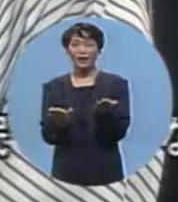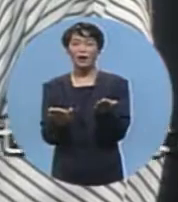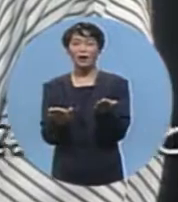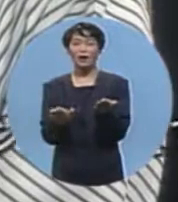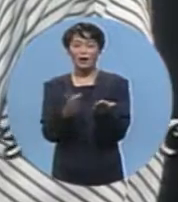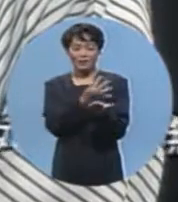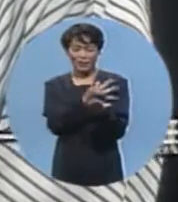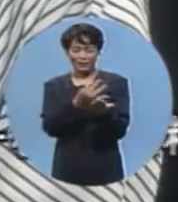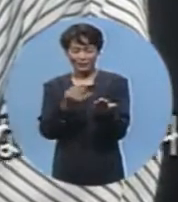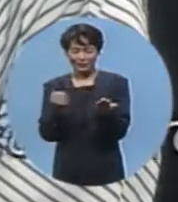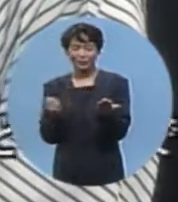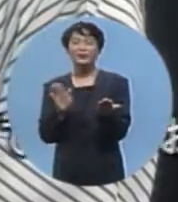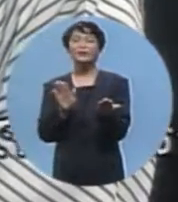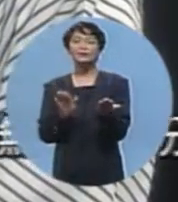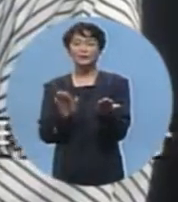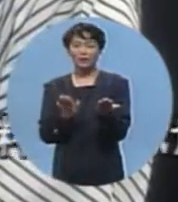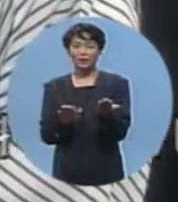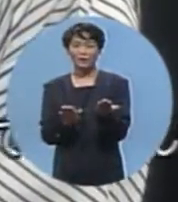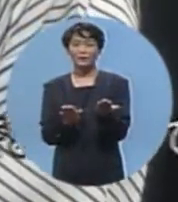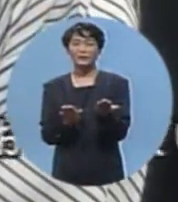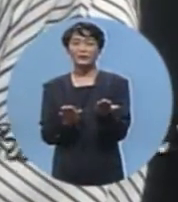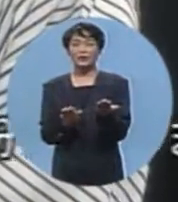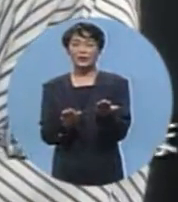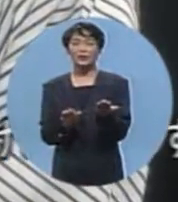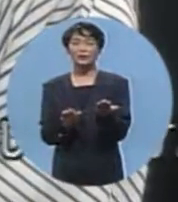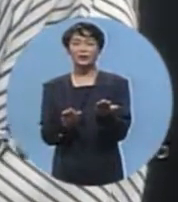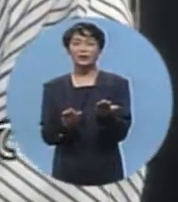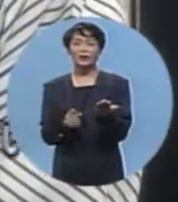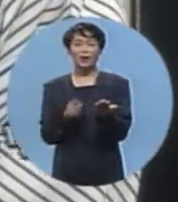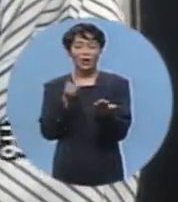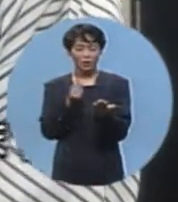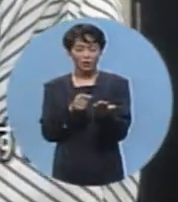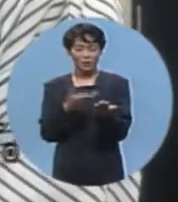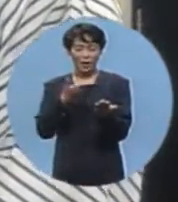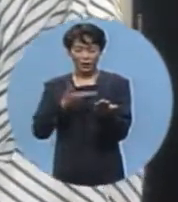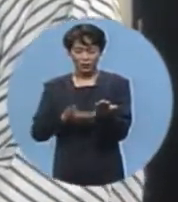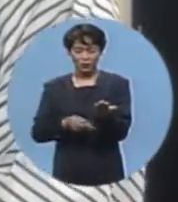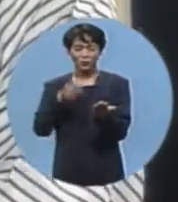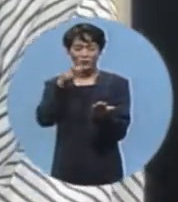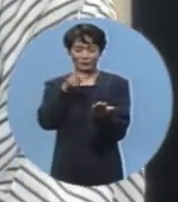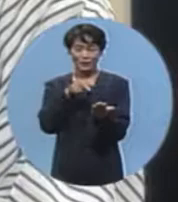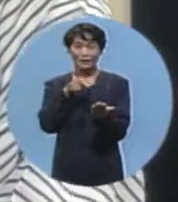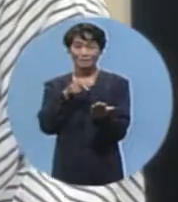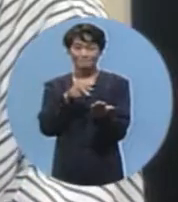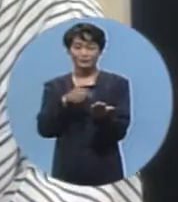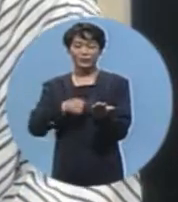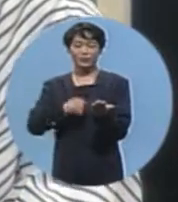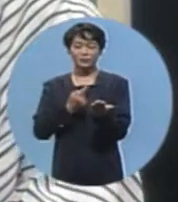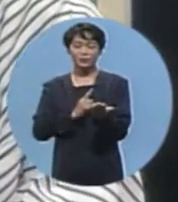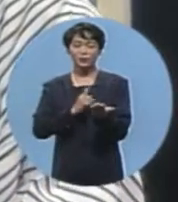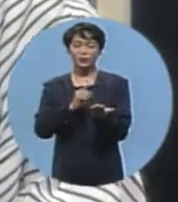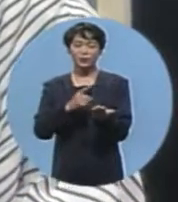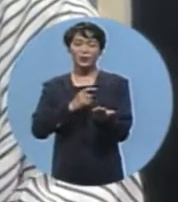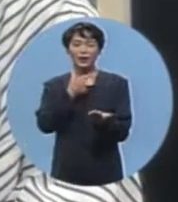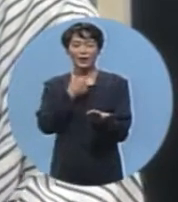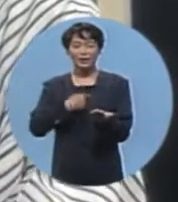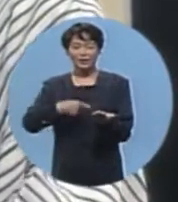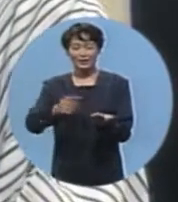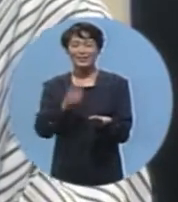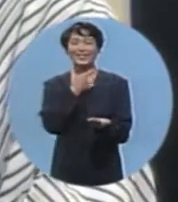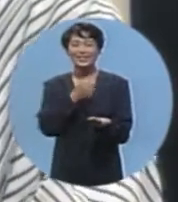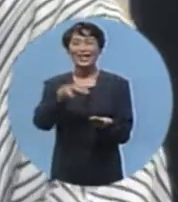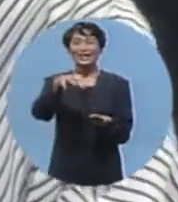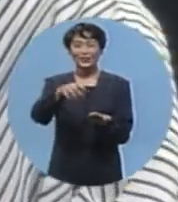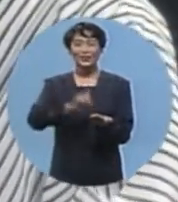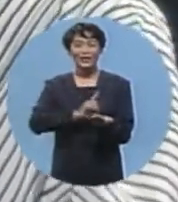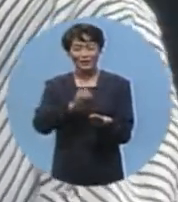こんなたくさんあるんですか？ はい、そうなんです。 ああ、じゃあこれ。じっくり見て、 どうぞ。 自分の行きたいところへ行けるんですね。 ご利用くださいませ。 ありがとうござい